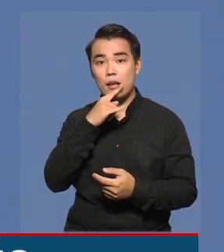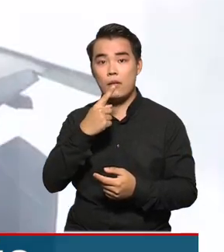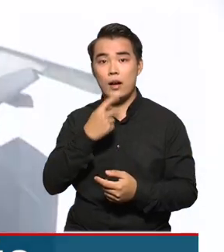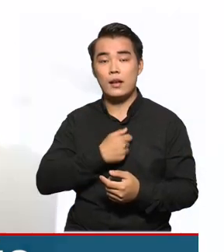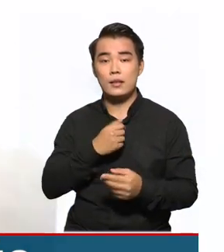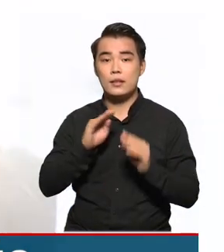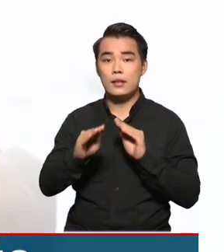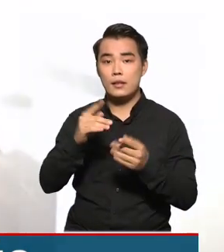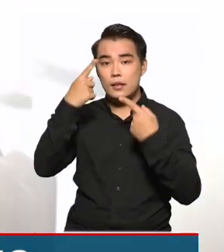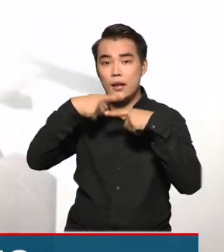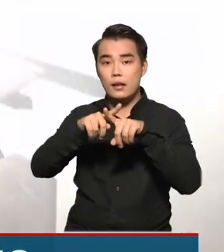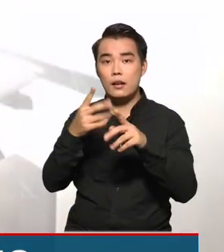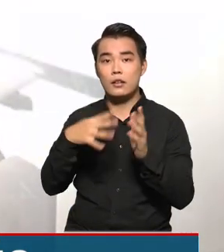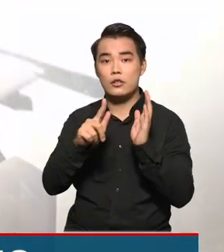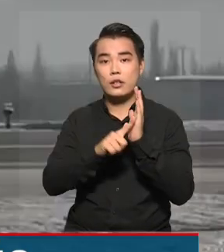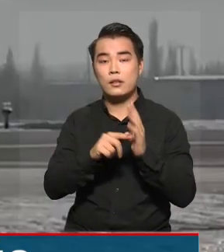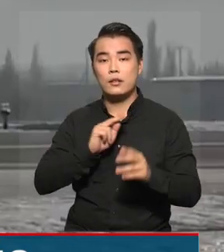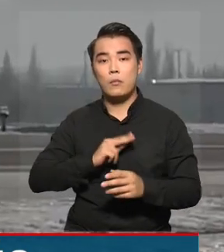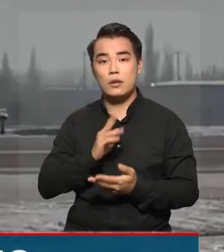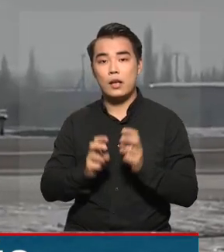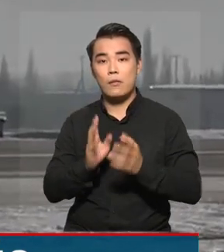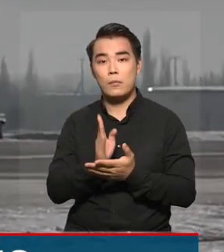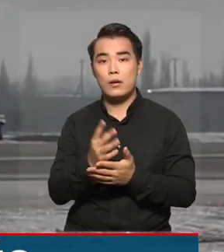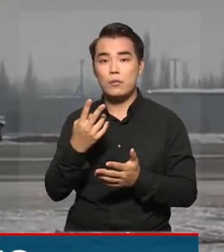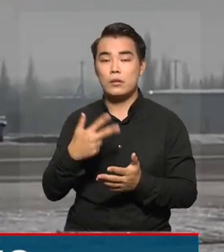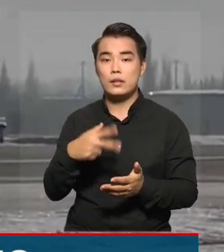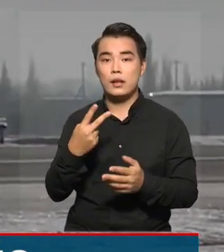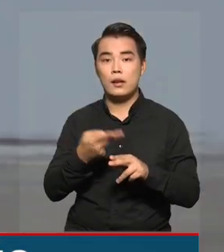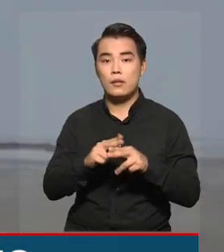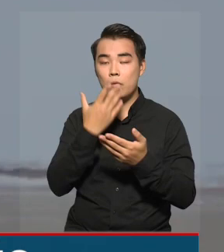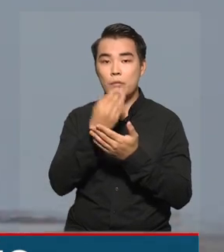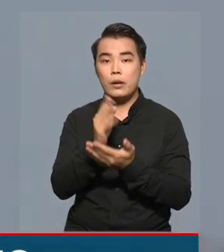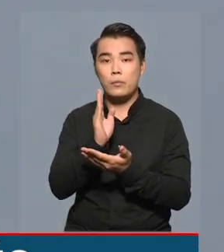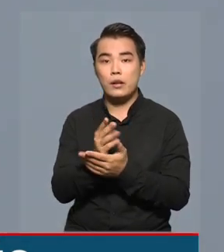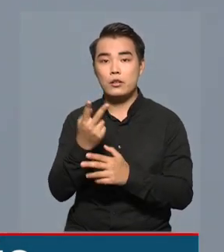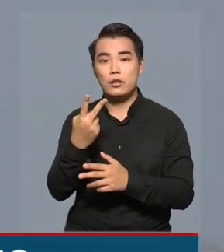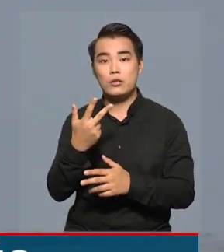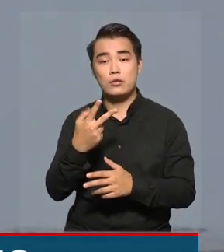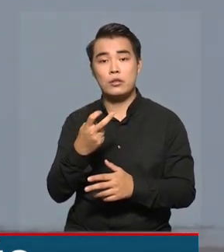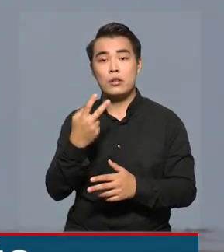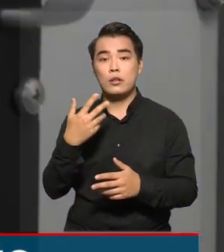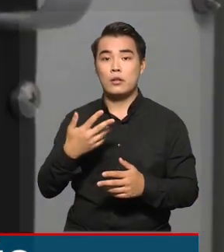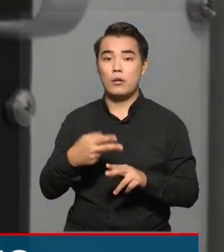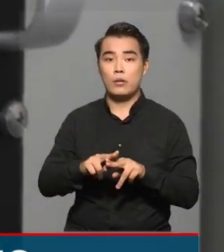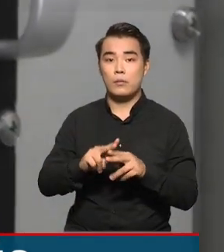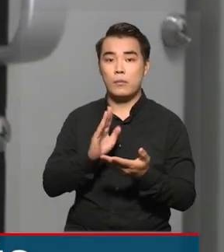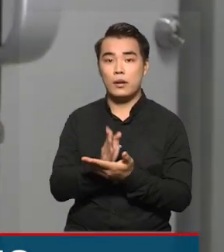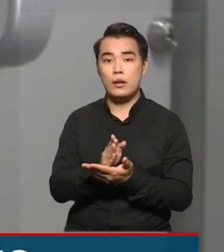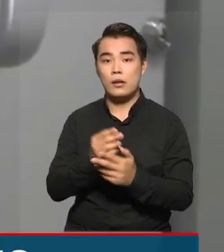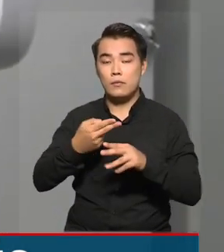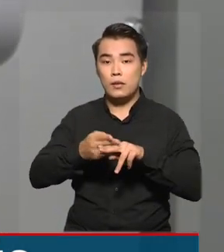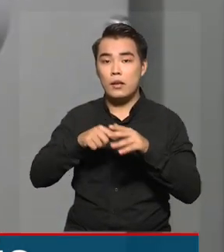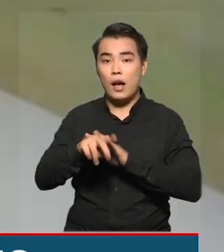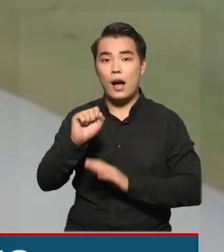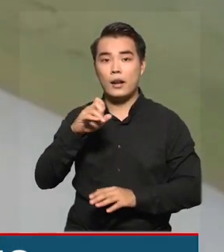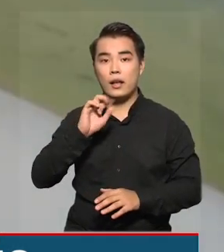мен жабдықтар шығаратын 47 кәсіпорын жұмыс істейді. Оның 32-сі жеке меншік. Былтыр олар 200 миллиард теңгеге жуық өнім шығарған. Оның ішінде Арлан,